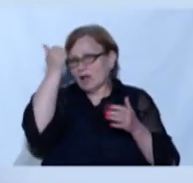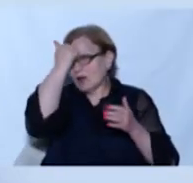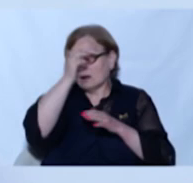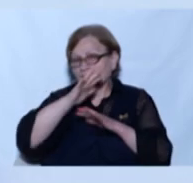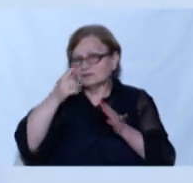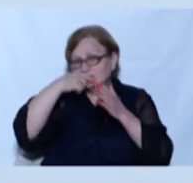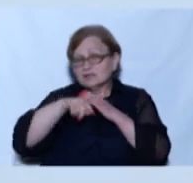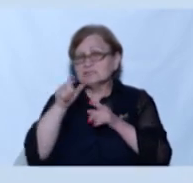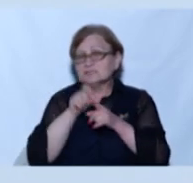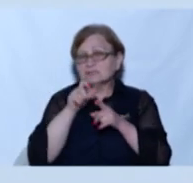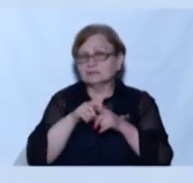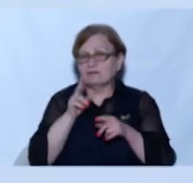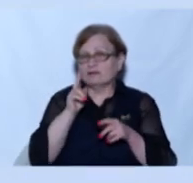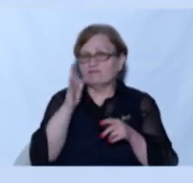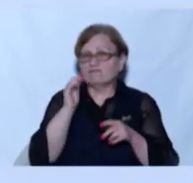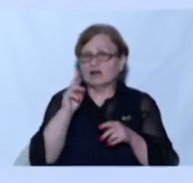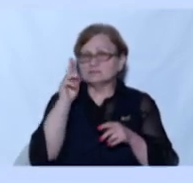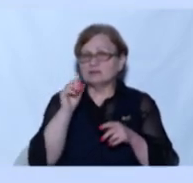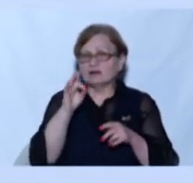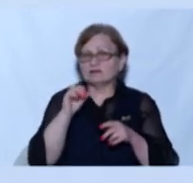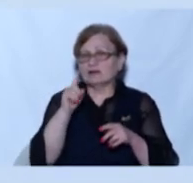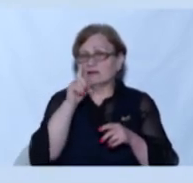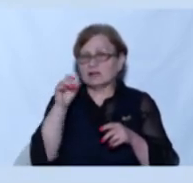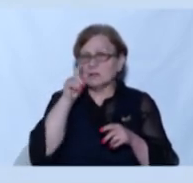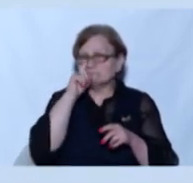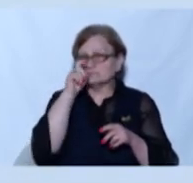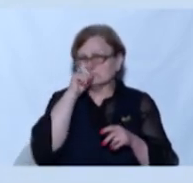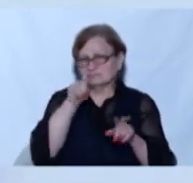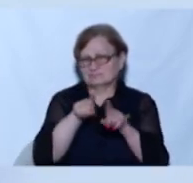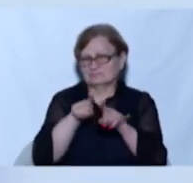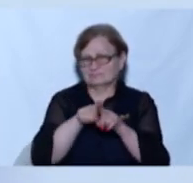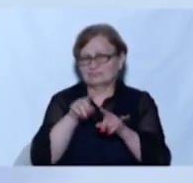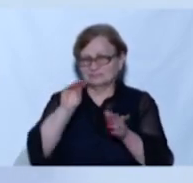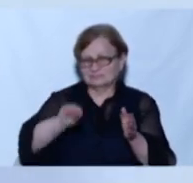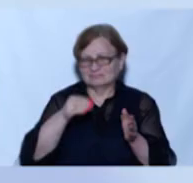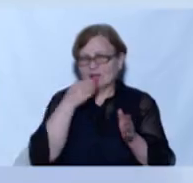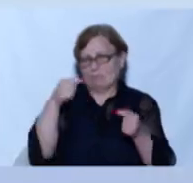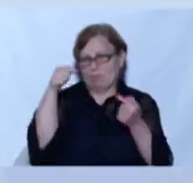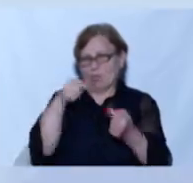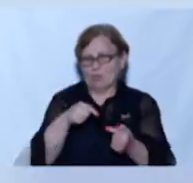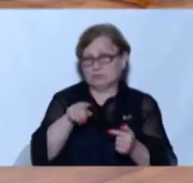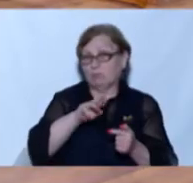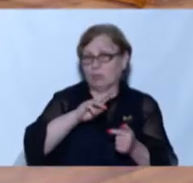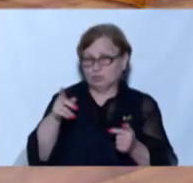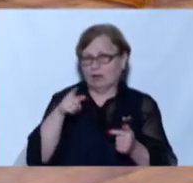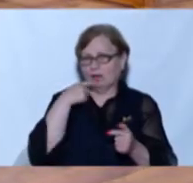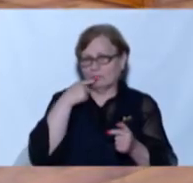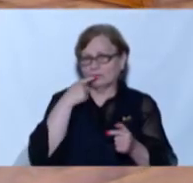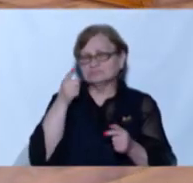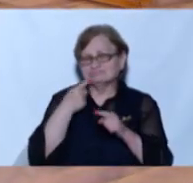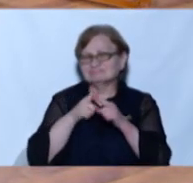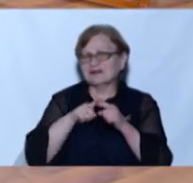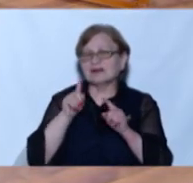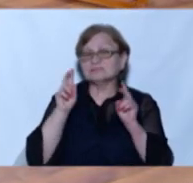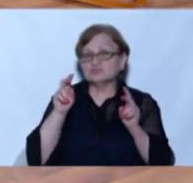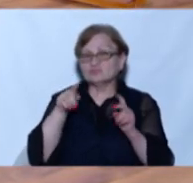საქართველოდებს. საოცარი მწერალია და ასეთი კადრებით სავსეა არამხოლოდ შელოცვა რადიოთი, არამედ ნიკო ლორთქიფანიძის